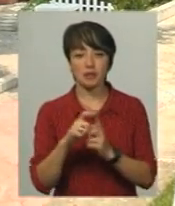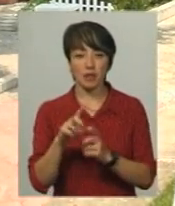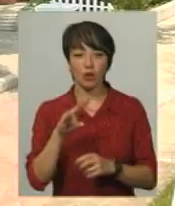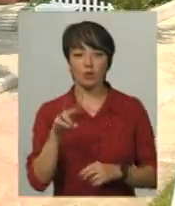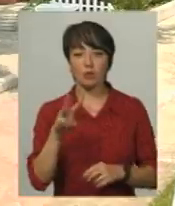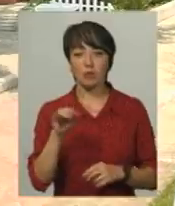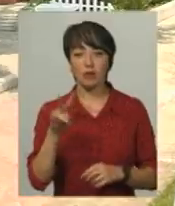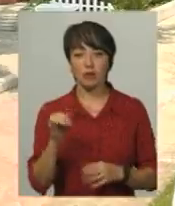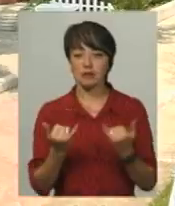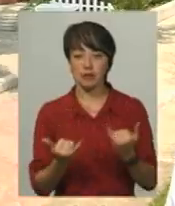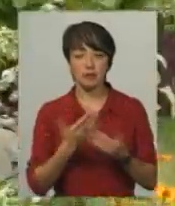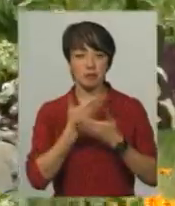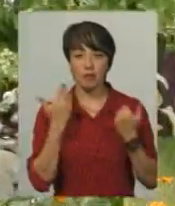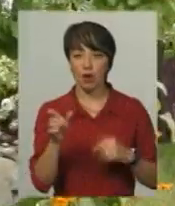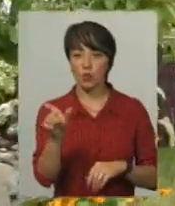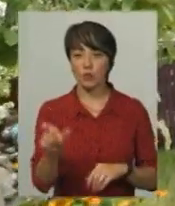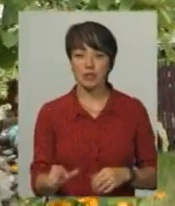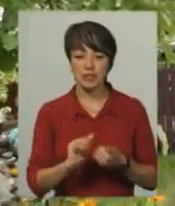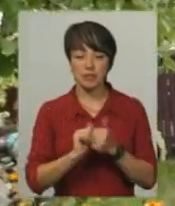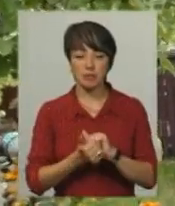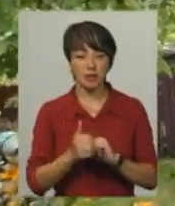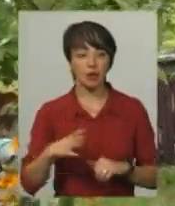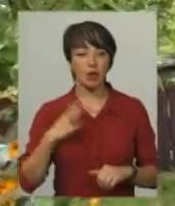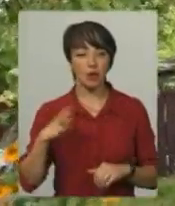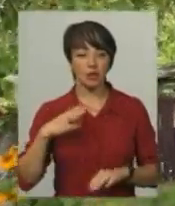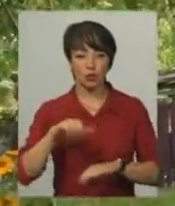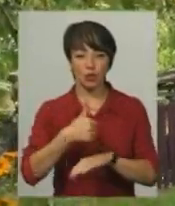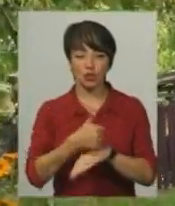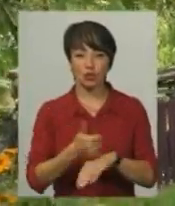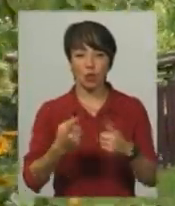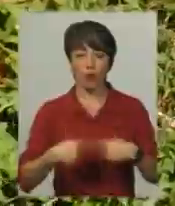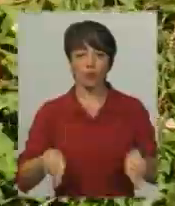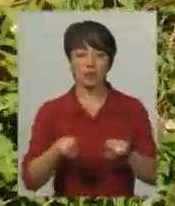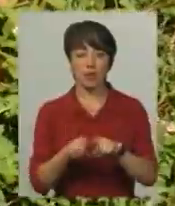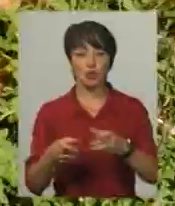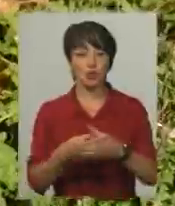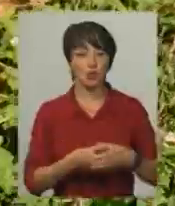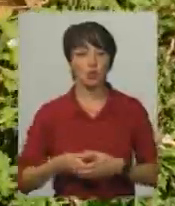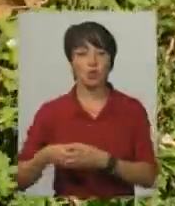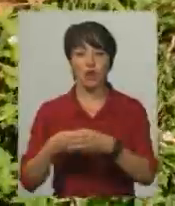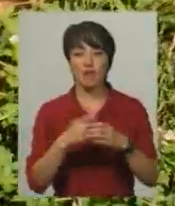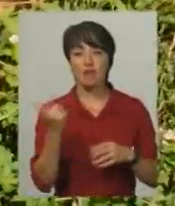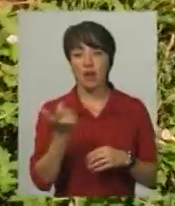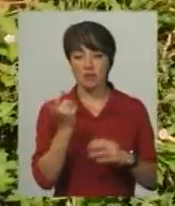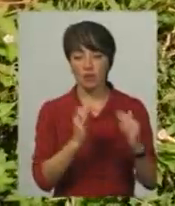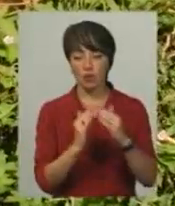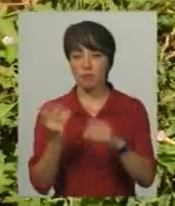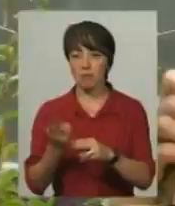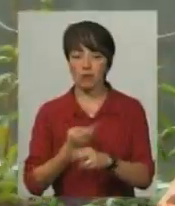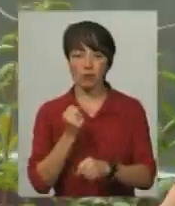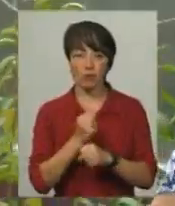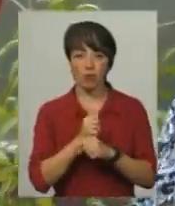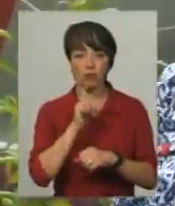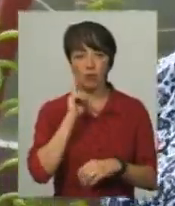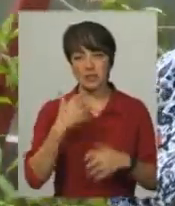Тіфенбах, наразі в селищі немає людини, яка б замінила колишню очільницю організації та згуртувала власників агроосель. Без роботи молодь та